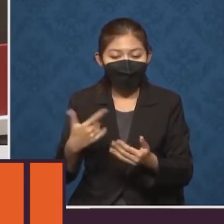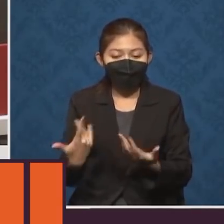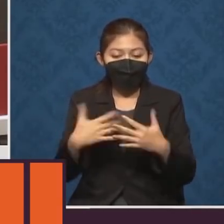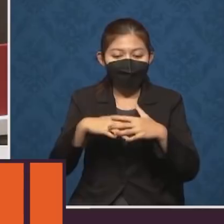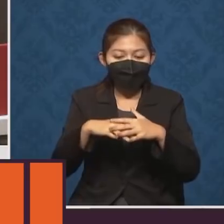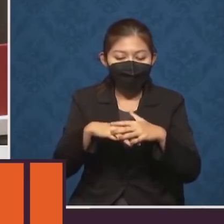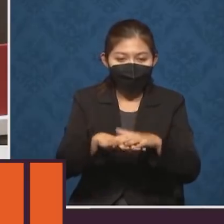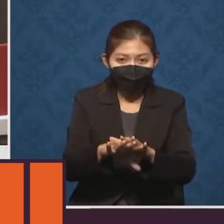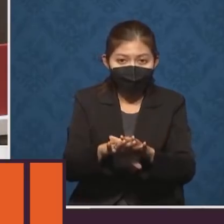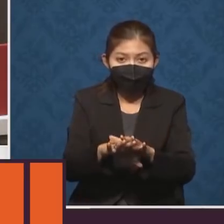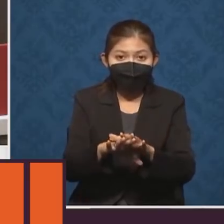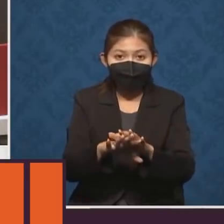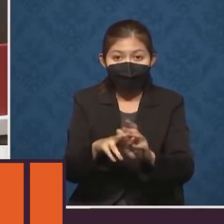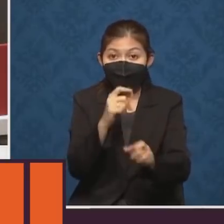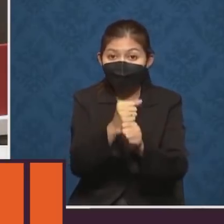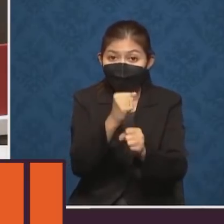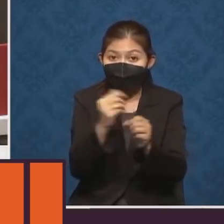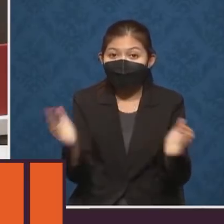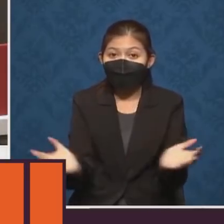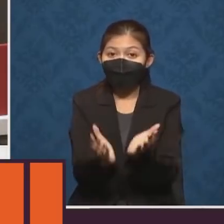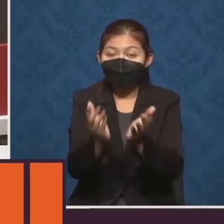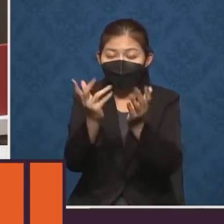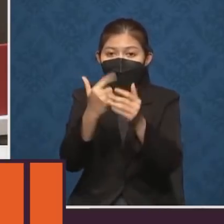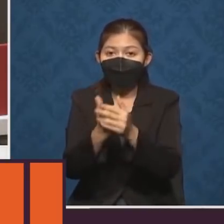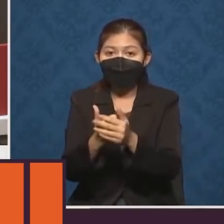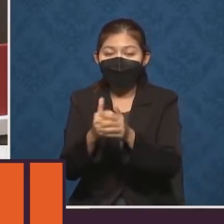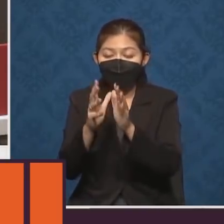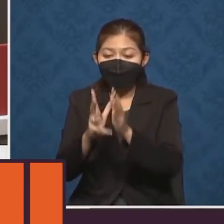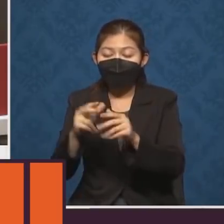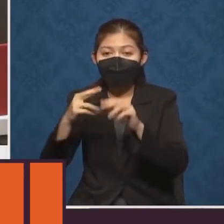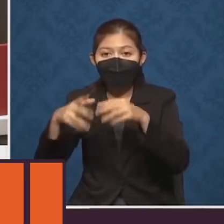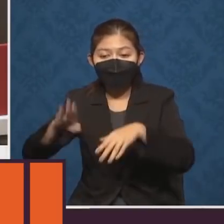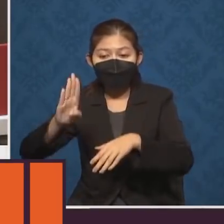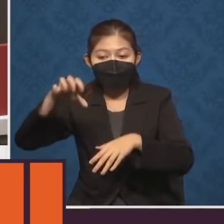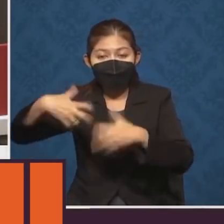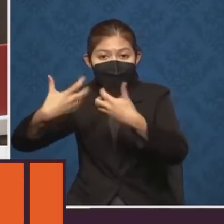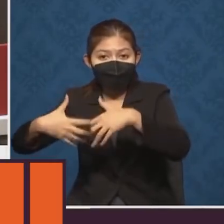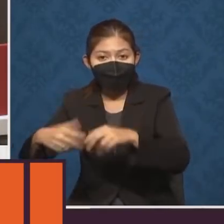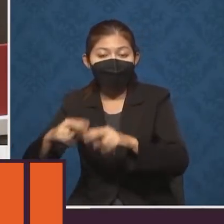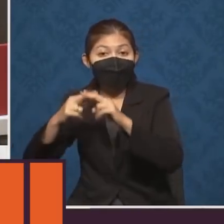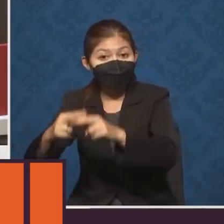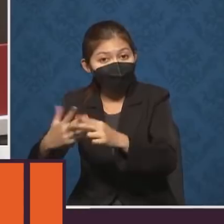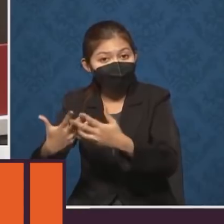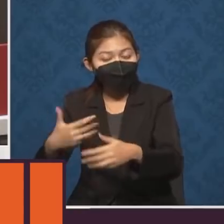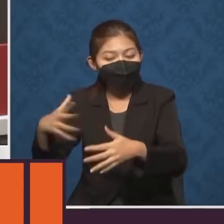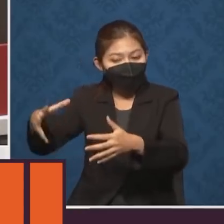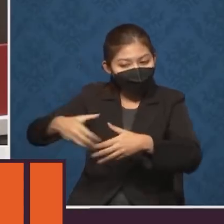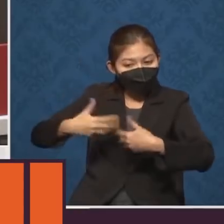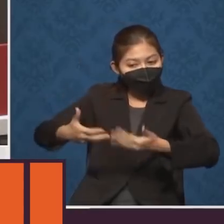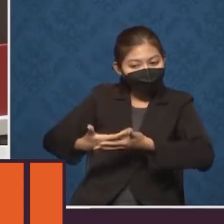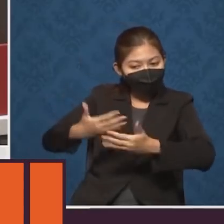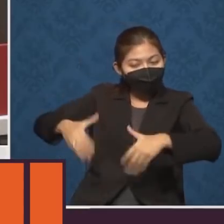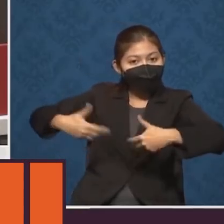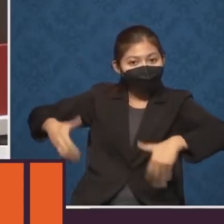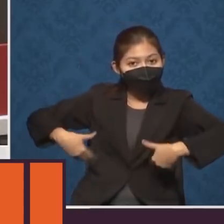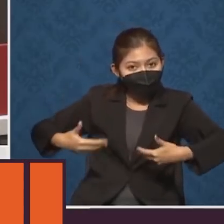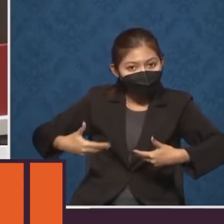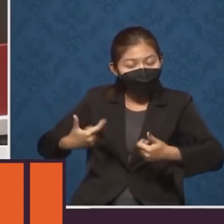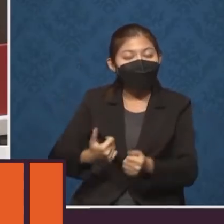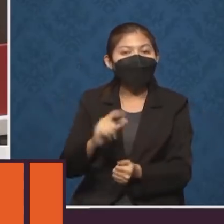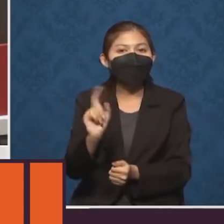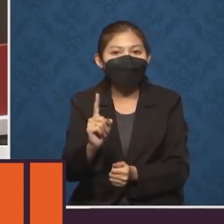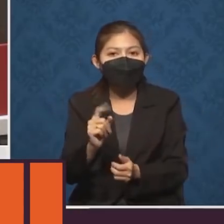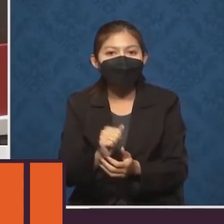หนึ่งในซัพพลายเชนกูจะเป็นส่วนหนึ่งที่จะส่งเสริมก่อการเอกชนในประเทศด้วยดึงรายได้เข้าประเทศด้วยนะครับอีก